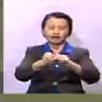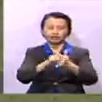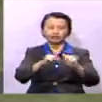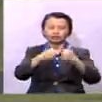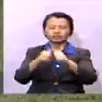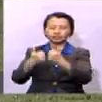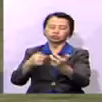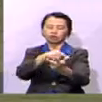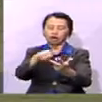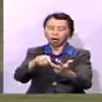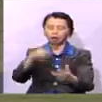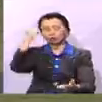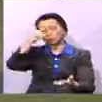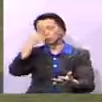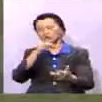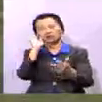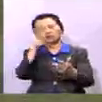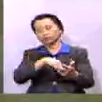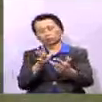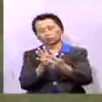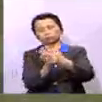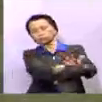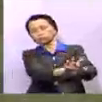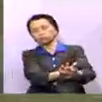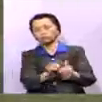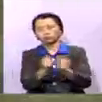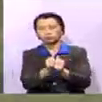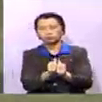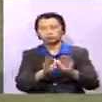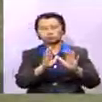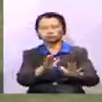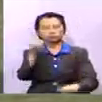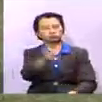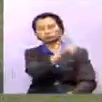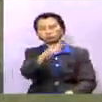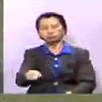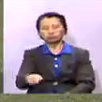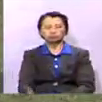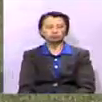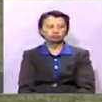persatuan turut menjadi faktor ketiga-tiga sukan terbabit digugurkan.